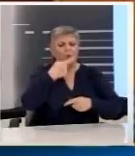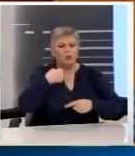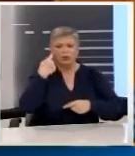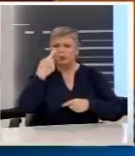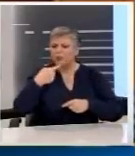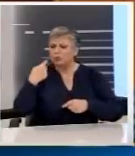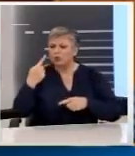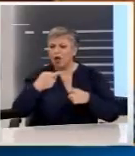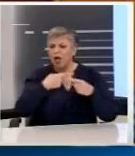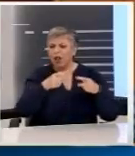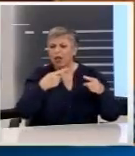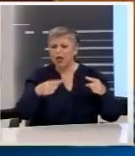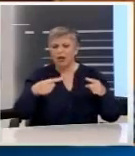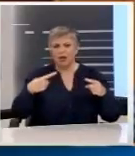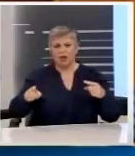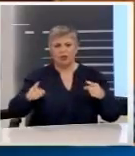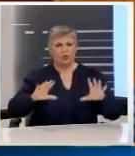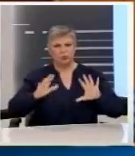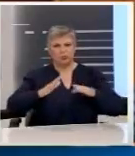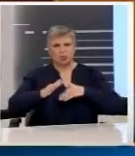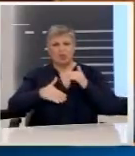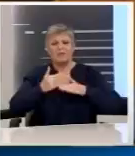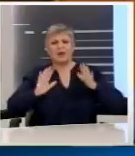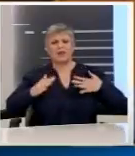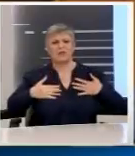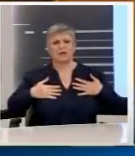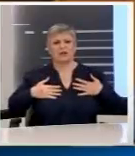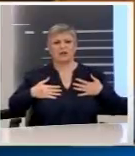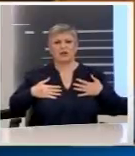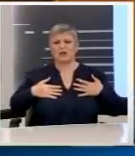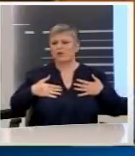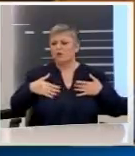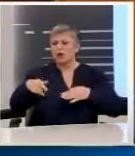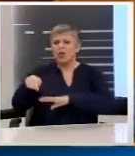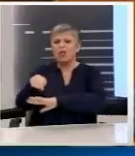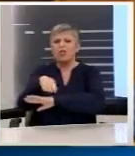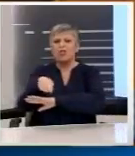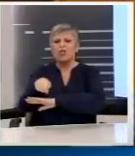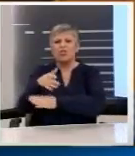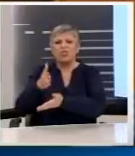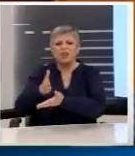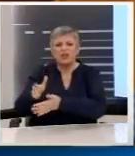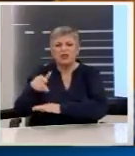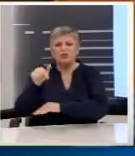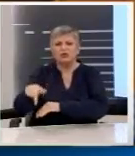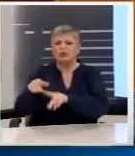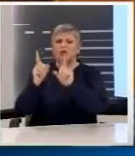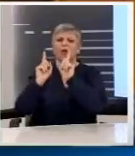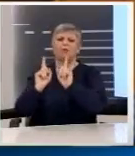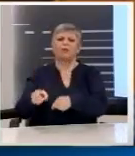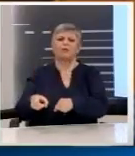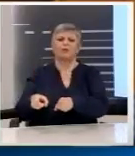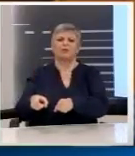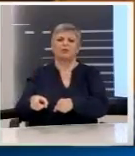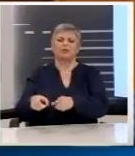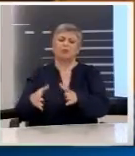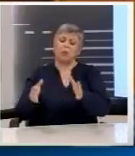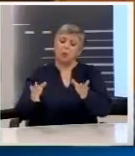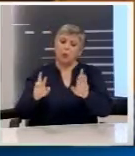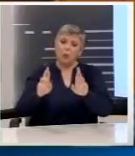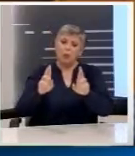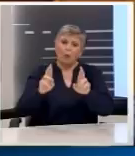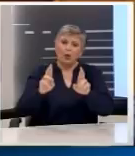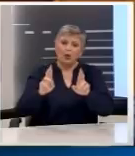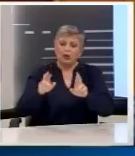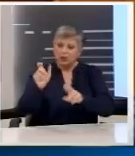ερευνηθούν και η δικαιοσύνη θα αποφασίσει. Και μακάρι, το λέω απολύτως ειλικρινά, μακάρι ο εν λόγω,